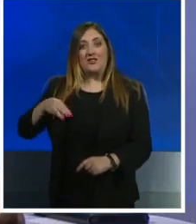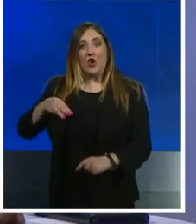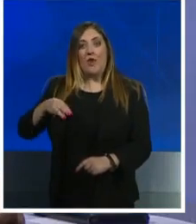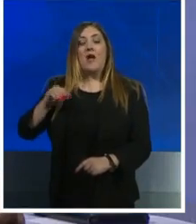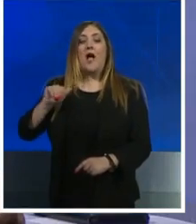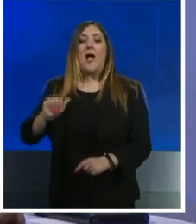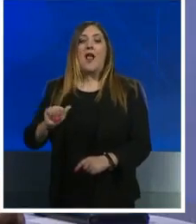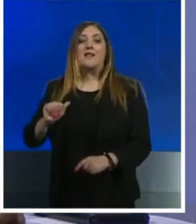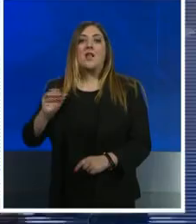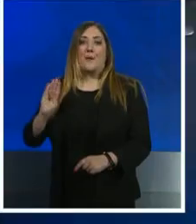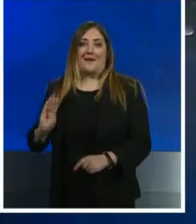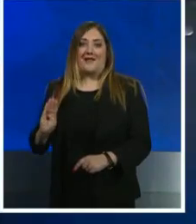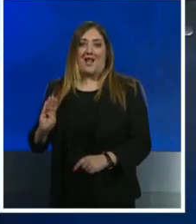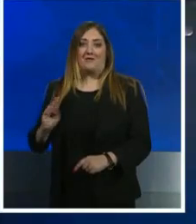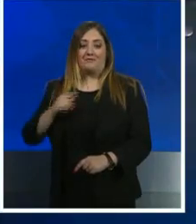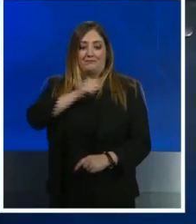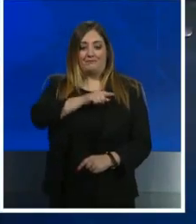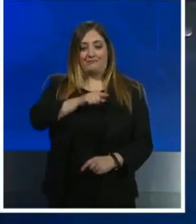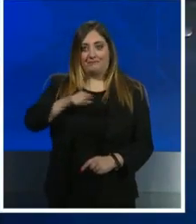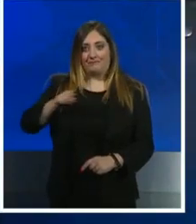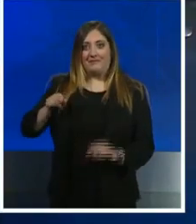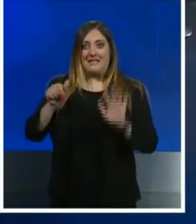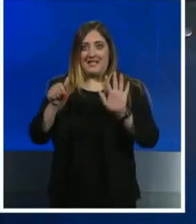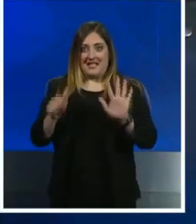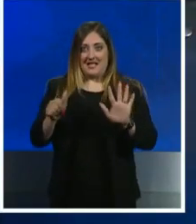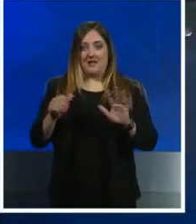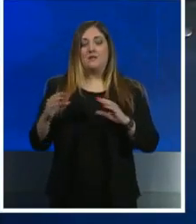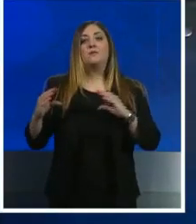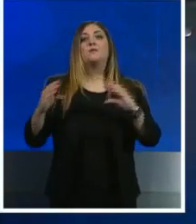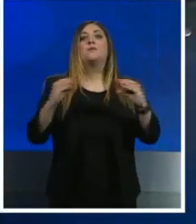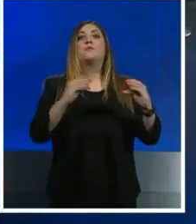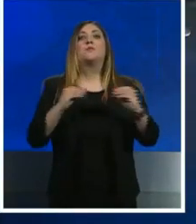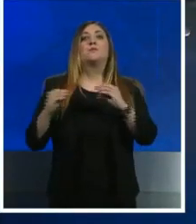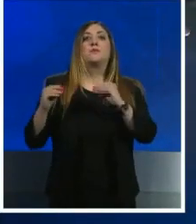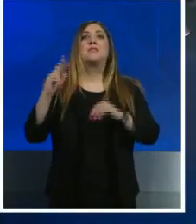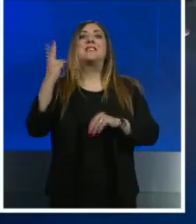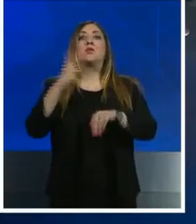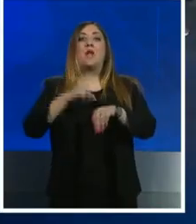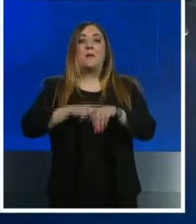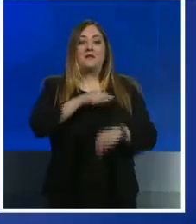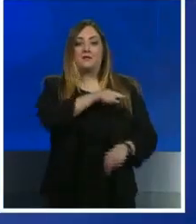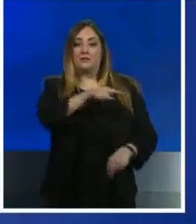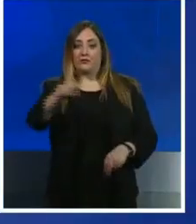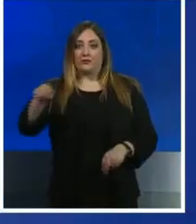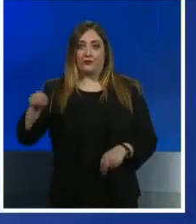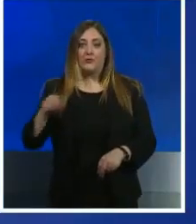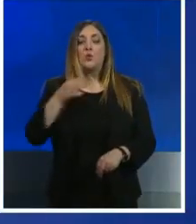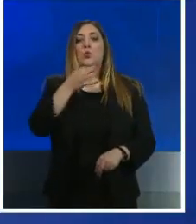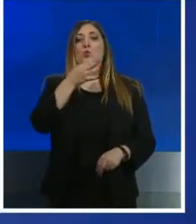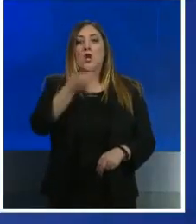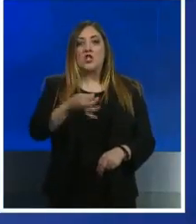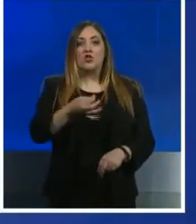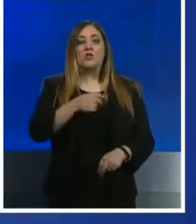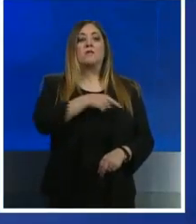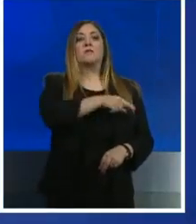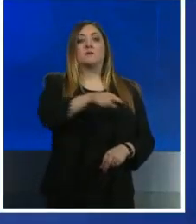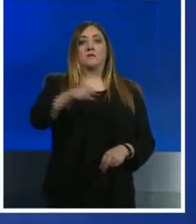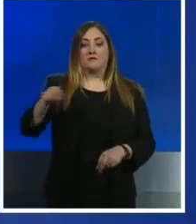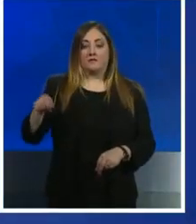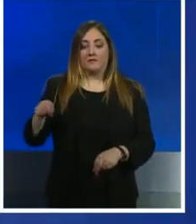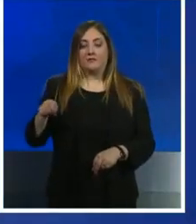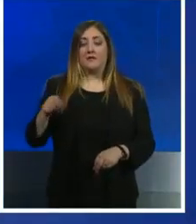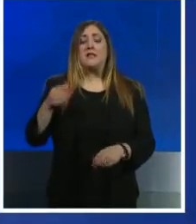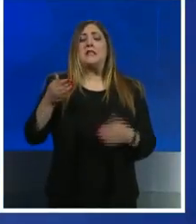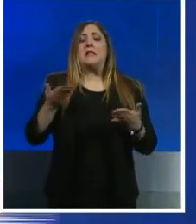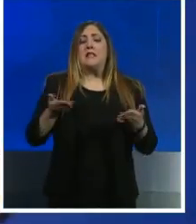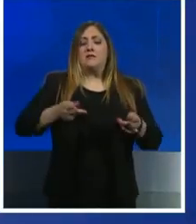Bidla. Fid-dibattitu se jkollna żewġ rounds, dan il-programm qed jitmexxa skont